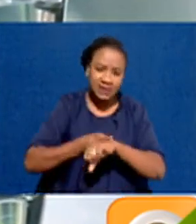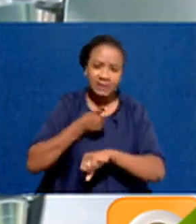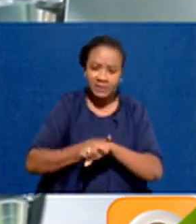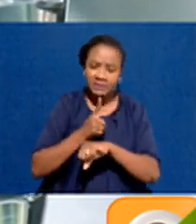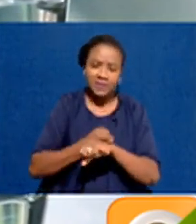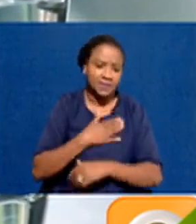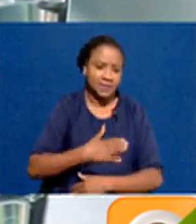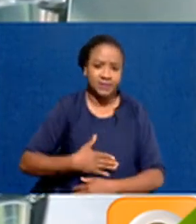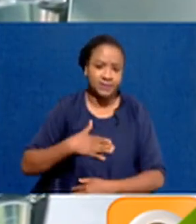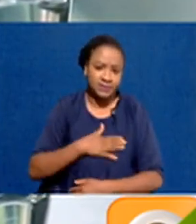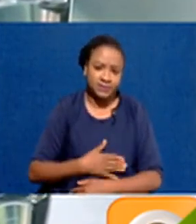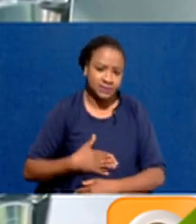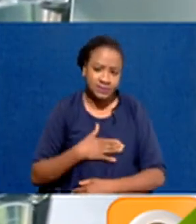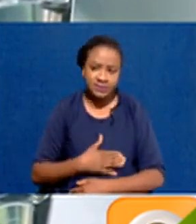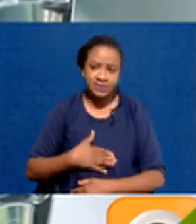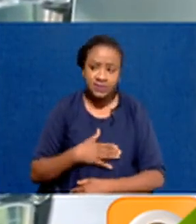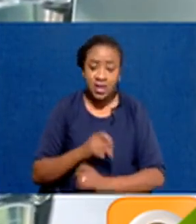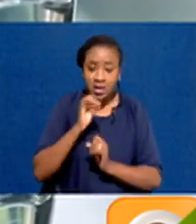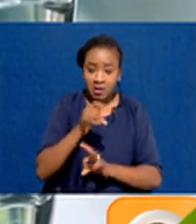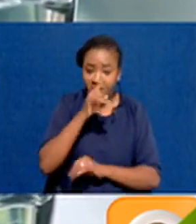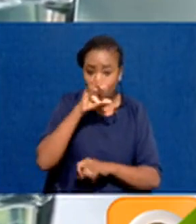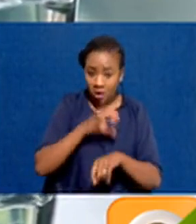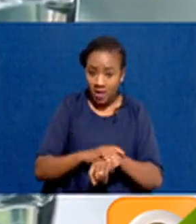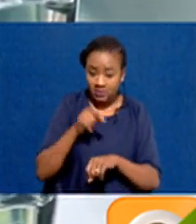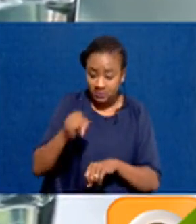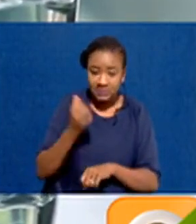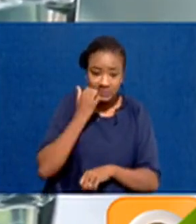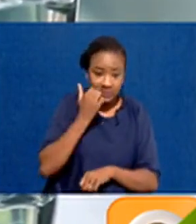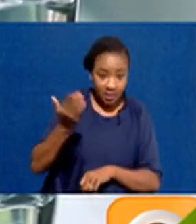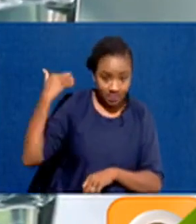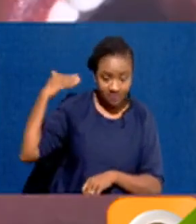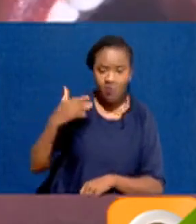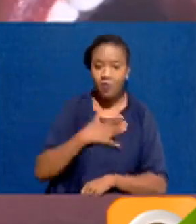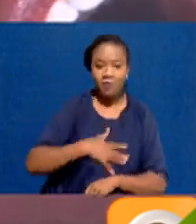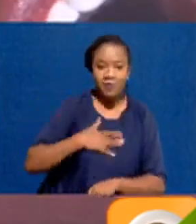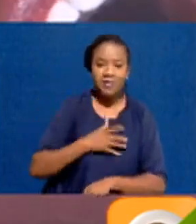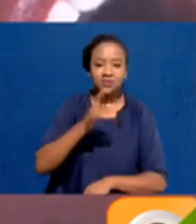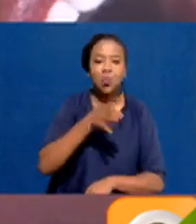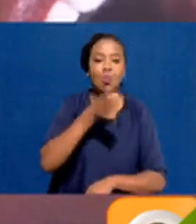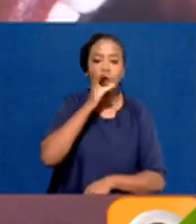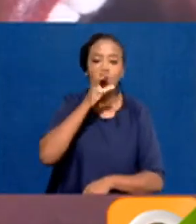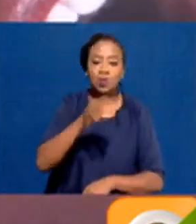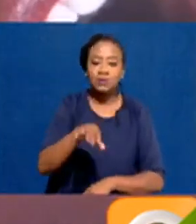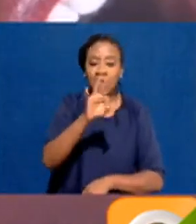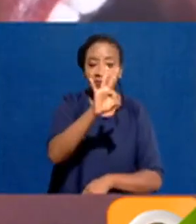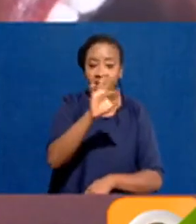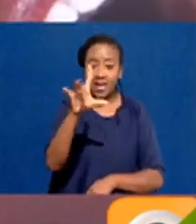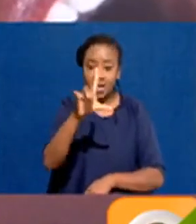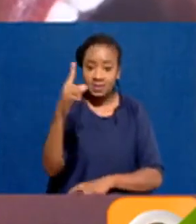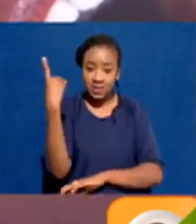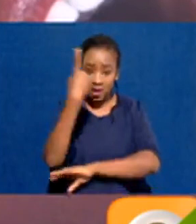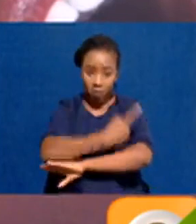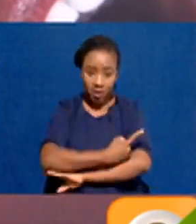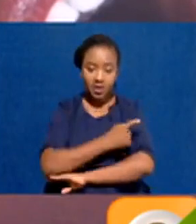Tunawashauri watu ambao wamepata huu ugonjwa hapo mbeleni wajaribu kunywa takriban lita 3 za maji